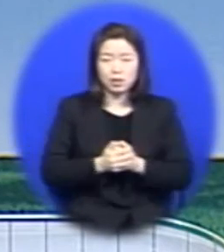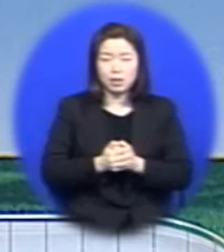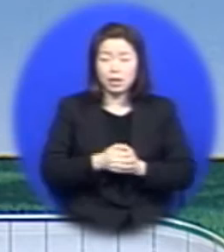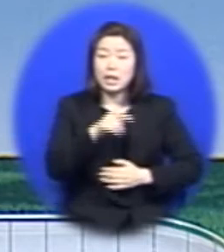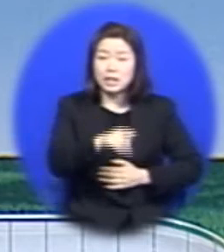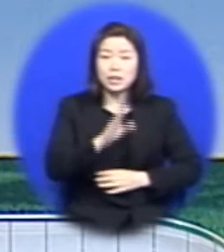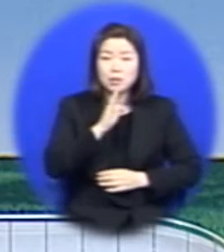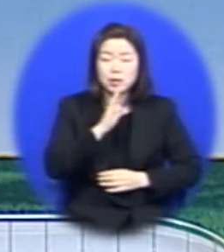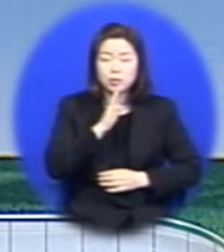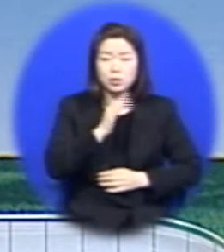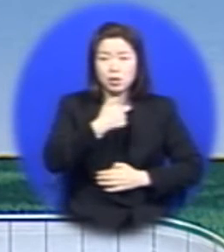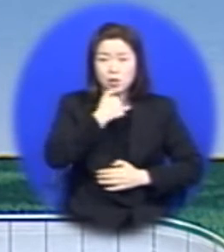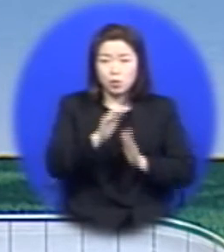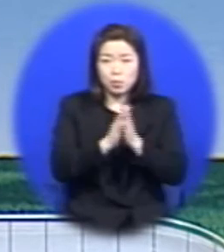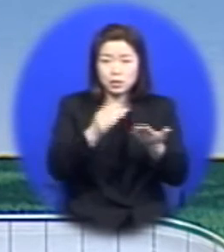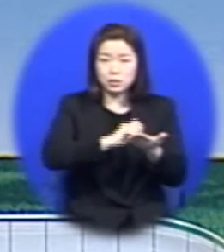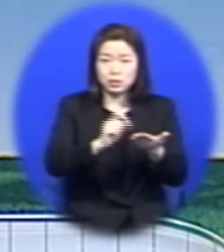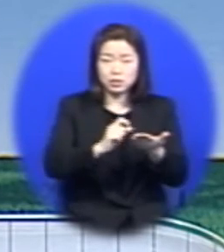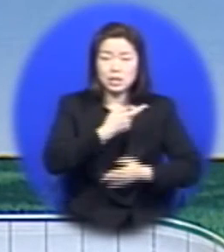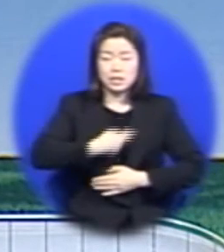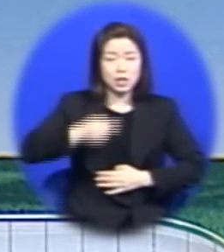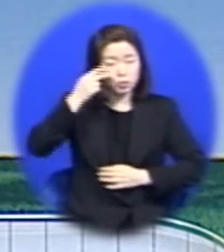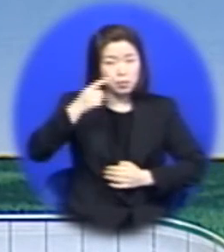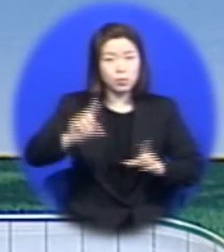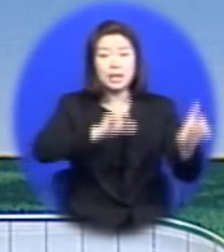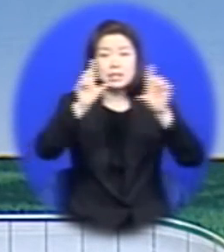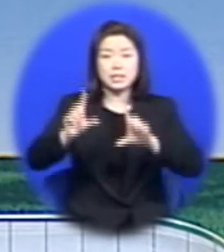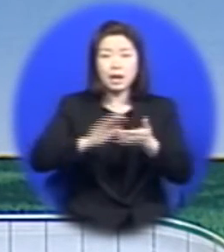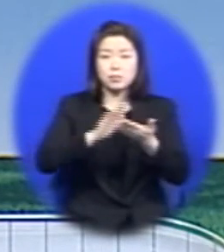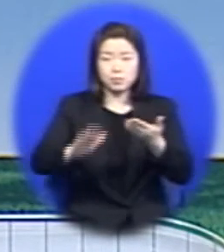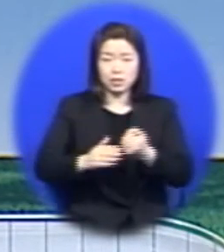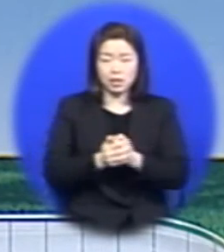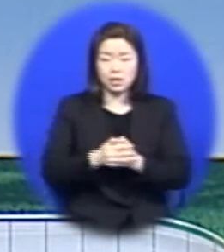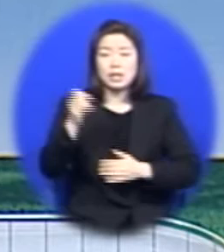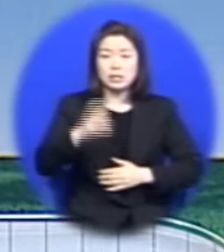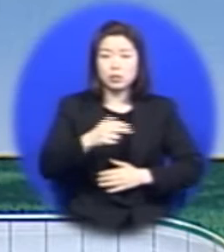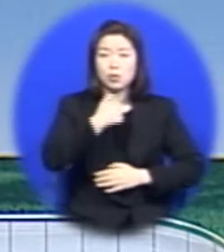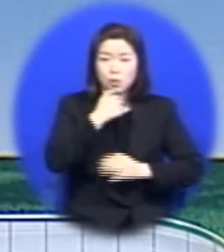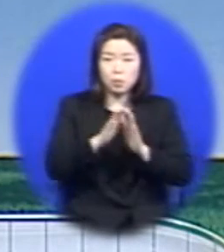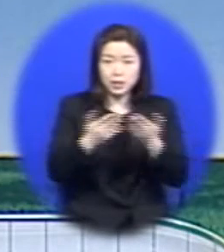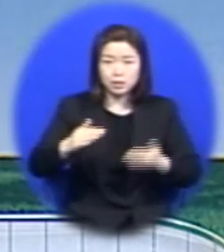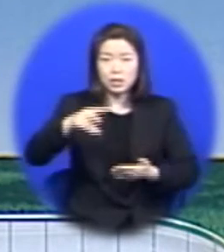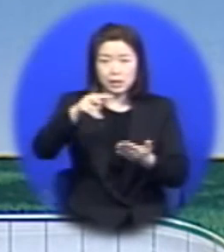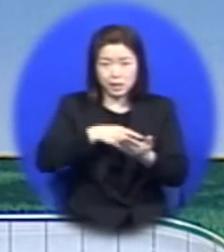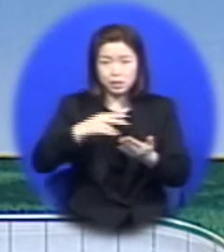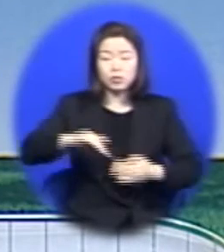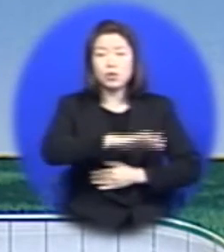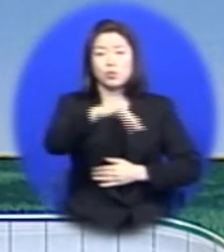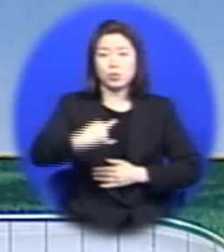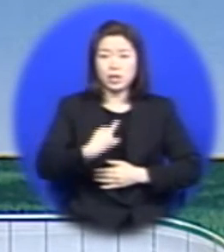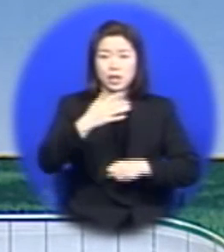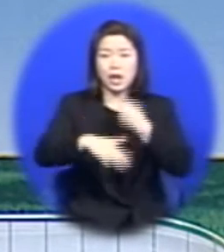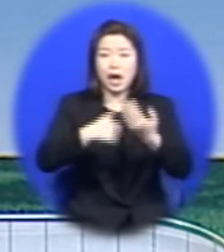이것이 로마서를 쓴 사도 바울의 삶입니다. 그리고 로마서를 읽은 우리들에게